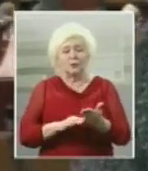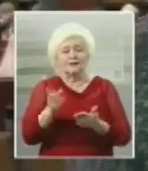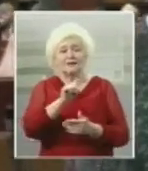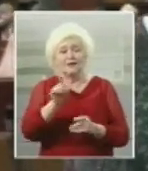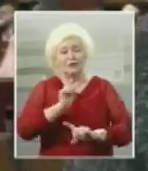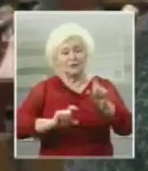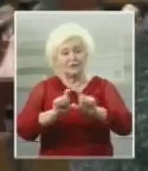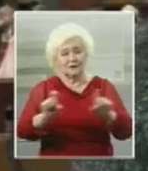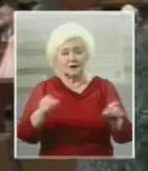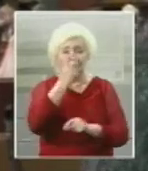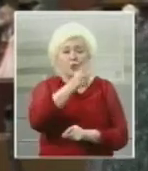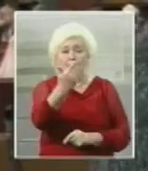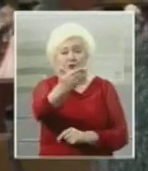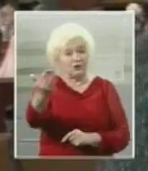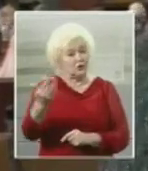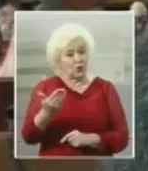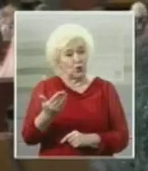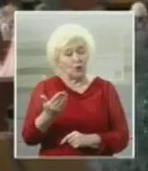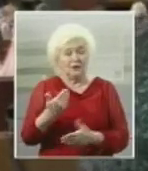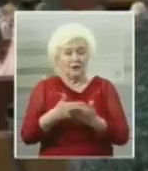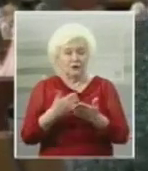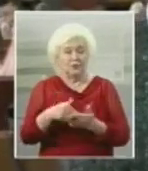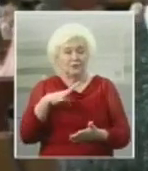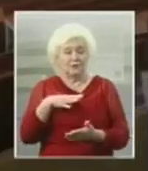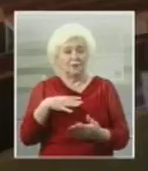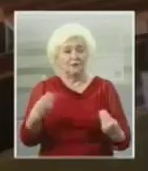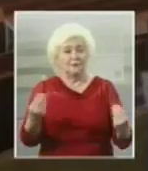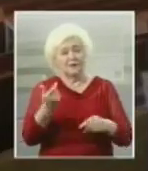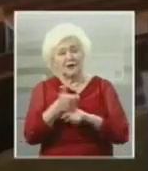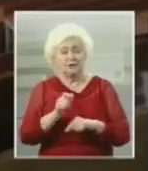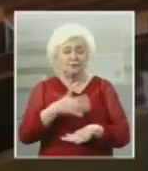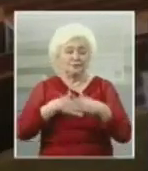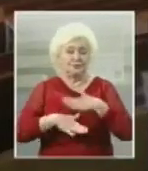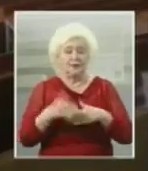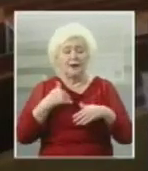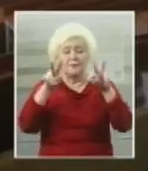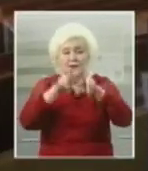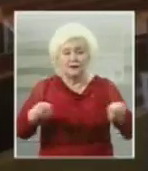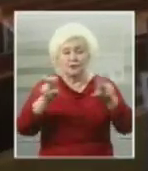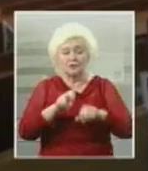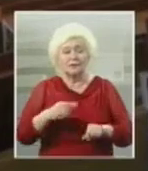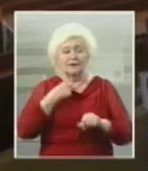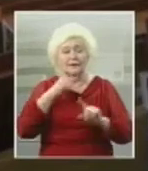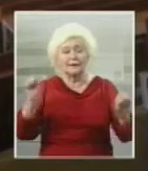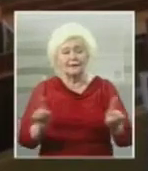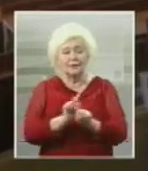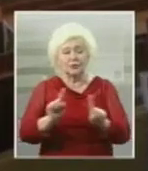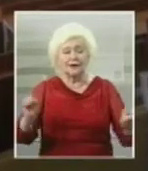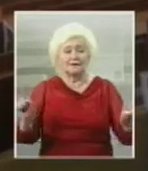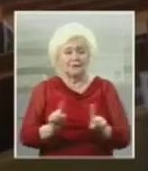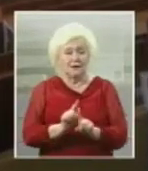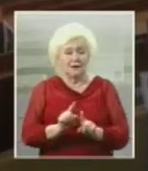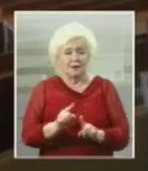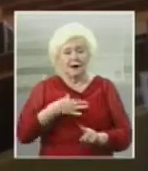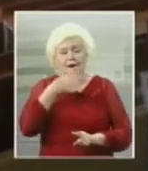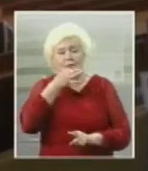але побачити його, тобто це було такий досвід. Ми розбирали інтонацію в піснях. Мені дуже сподобалася